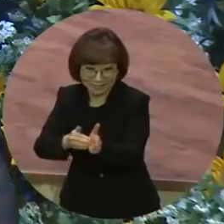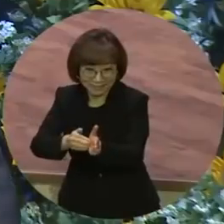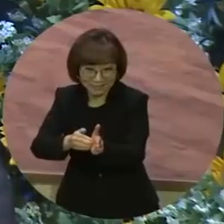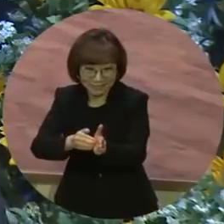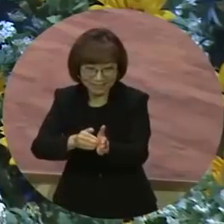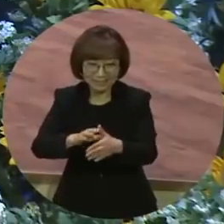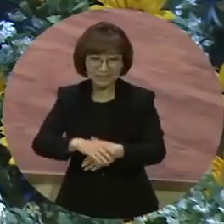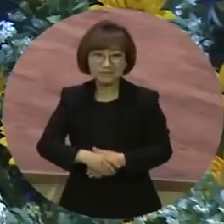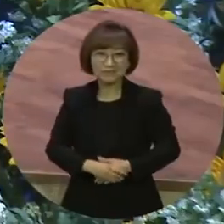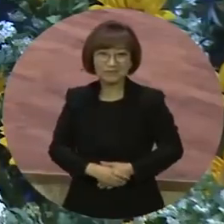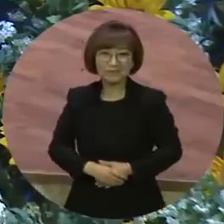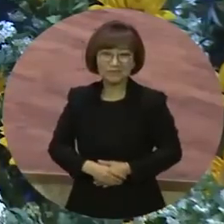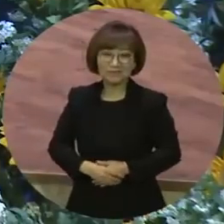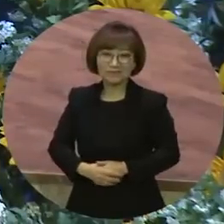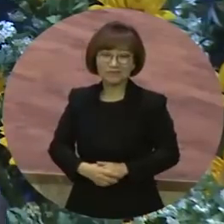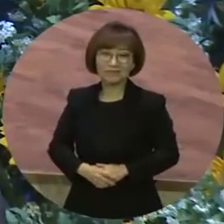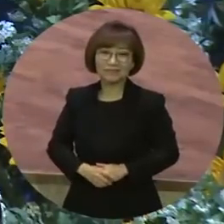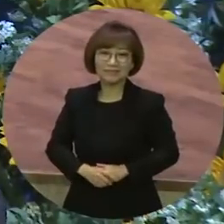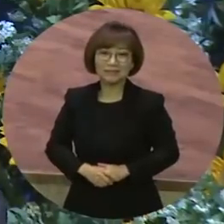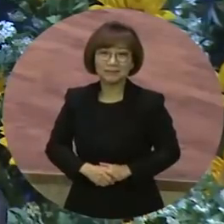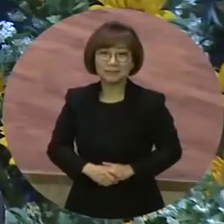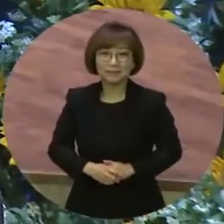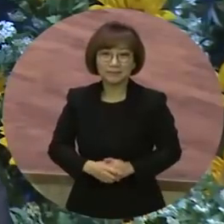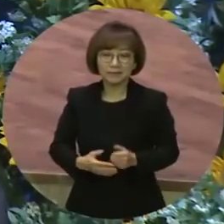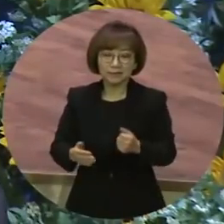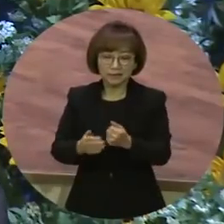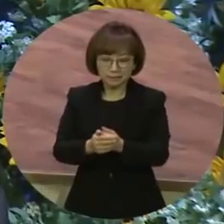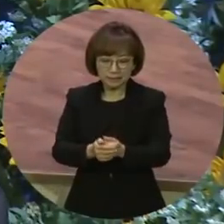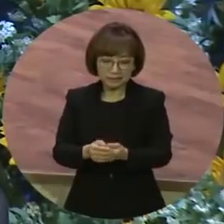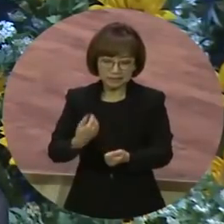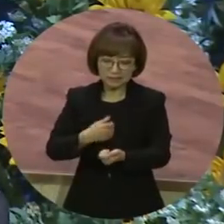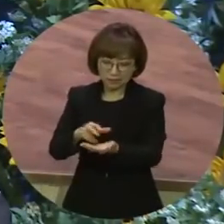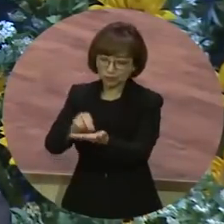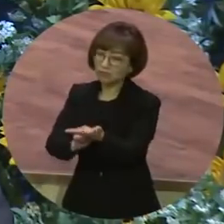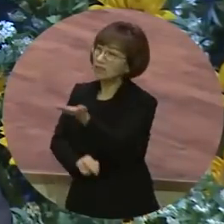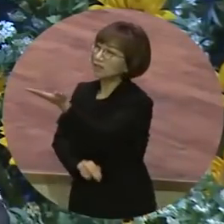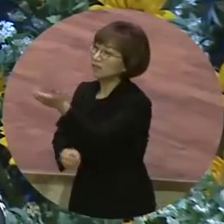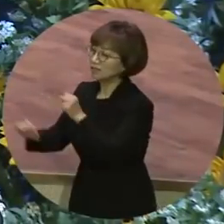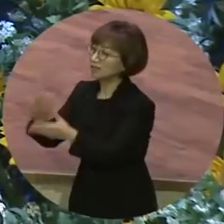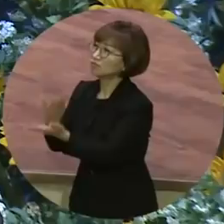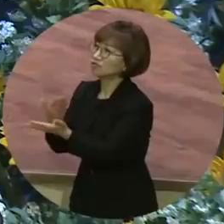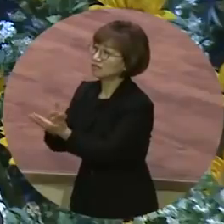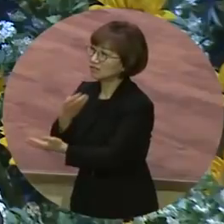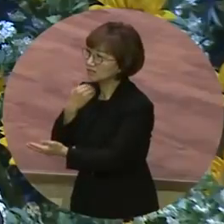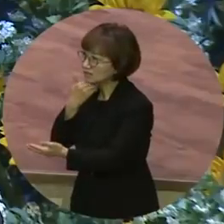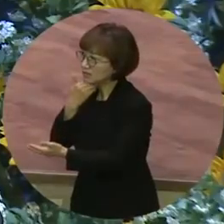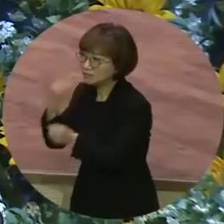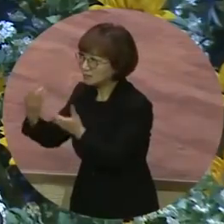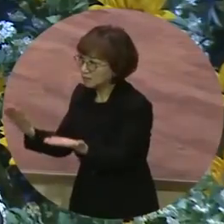그러니까 조그마한 문제 가지고 기도응답 안 해줬다고 하나님 살아있니 없니 그런 소리 하면 안 돼.